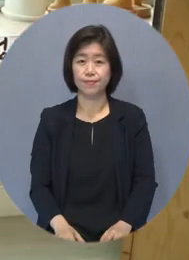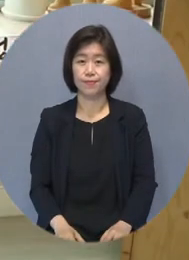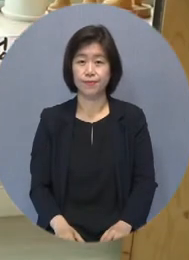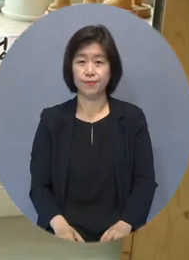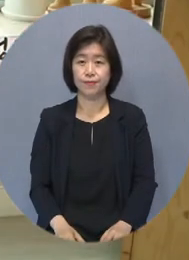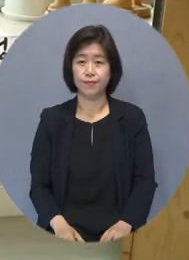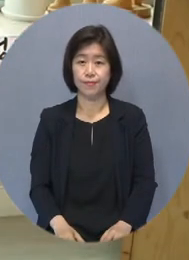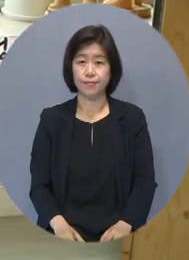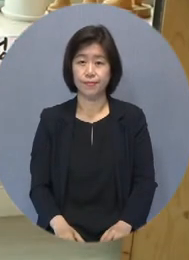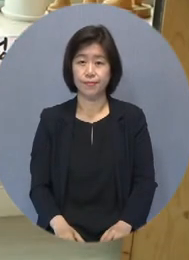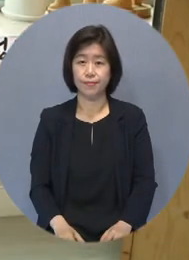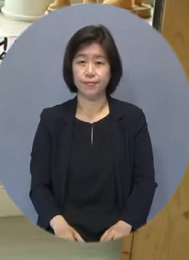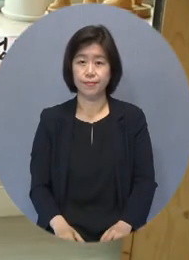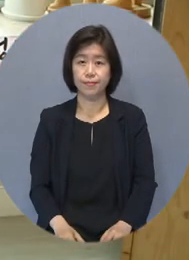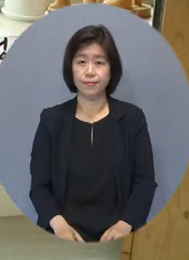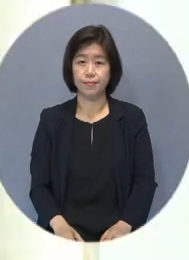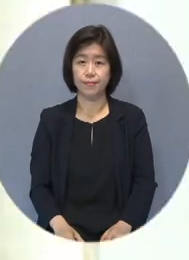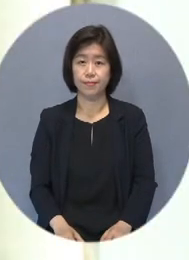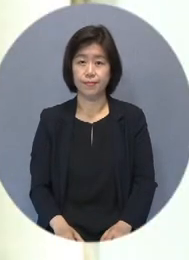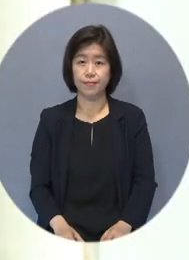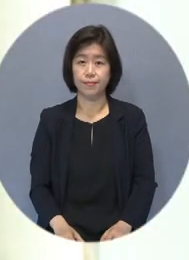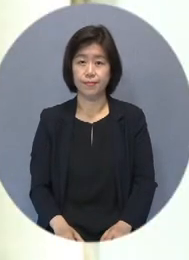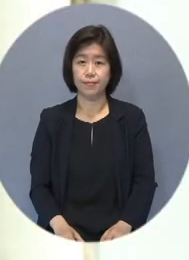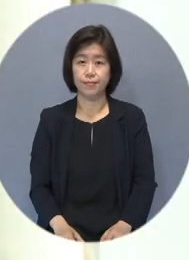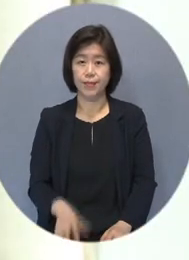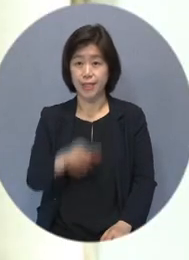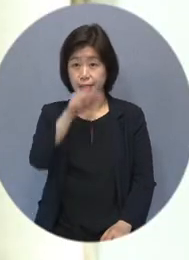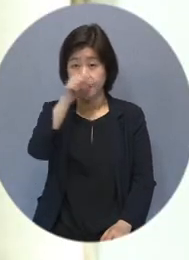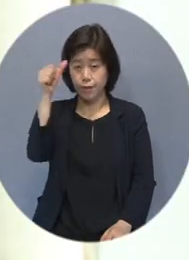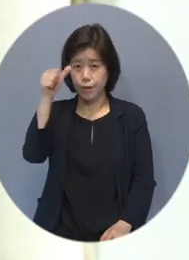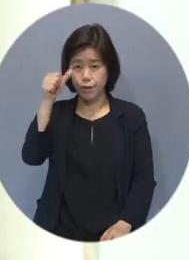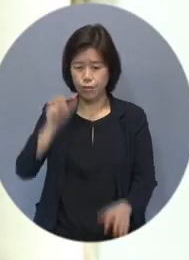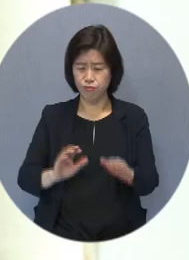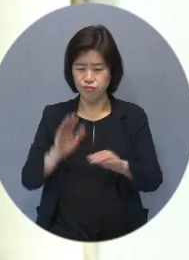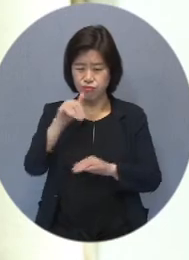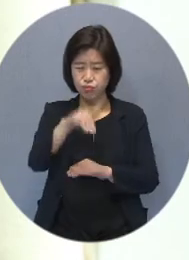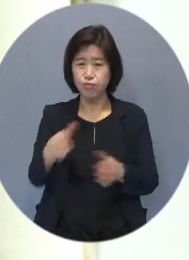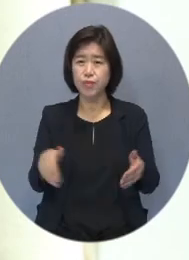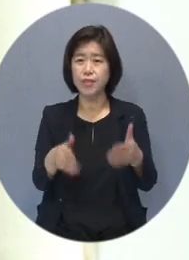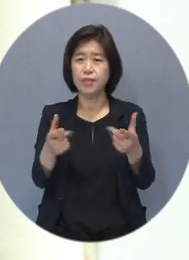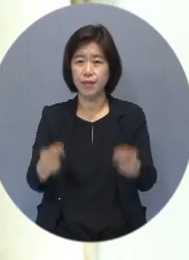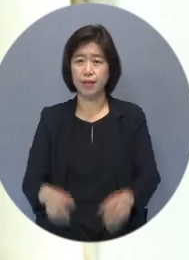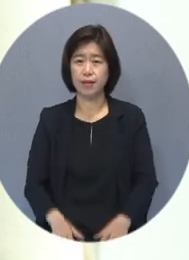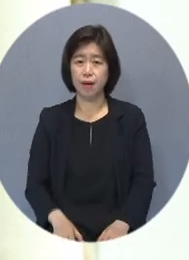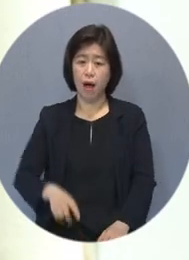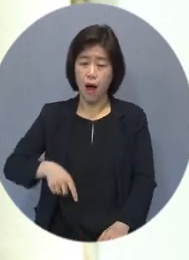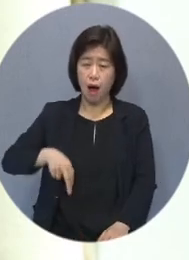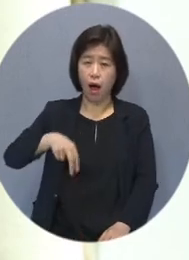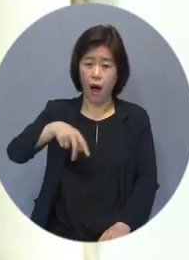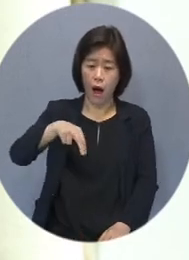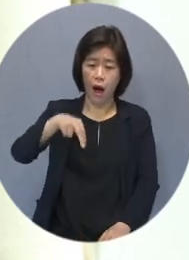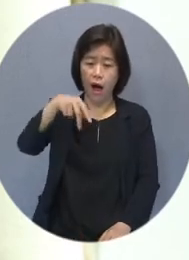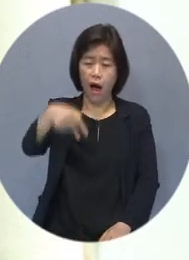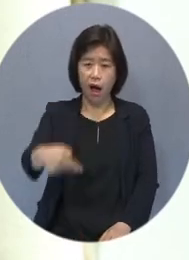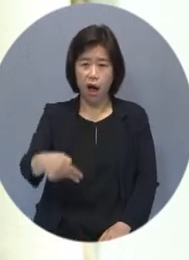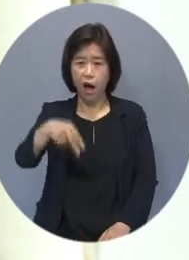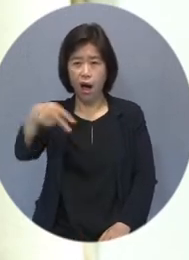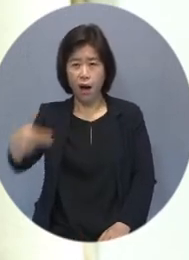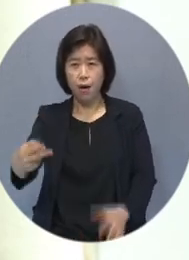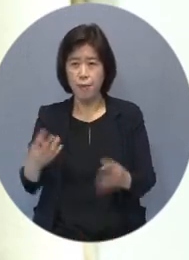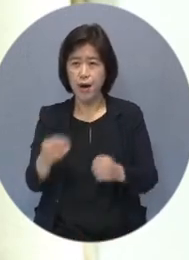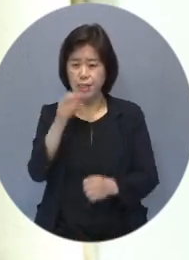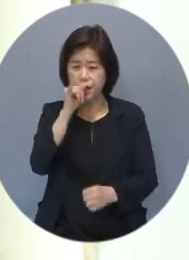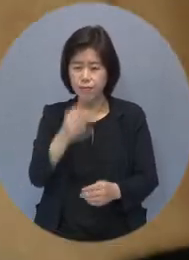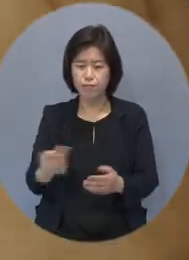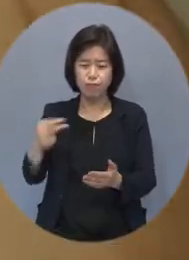인생은 꼭 울퉁불퉁한 길 같아요. 한참 걷다가 넘어지면 처음에는 너무 아파서 익숙하지 않아서 잘 일어나지